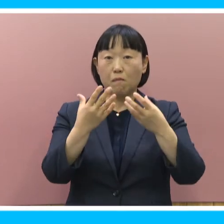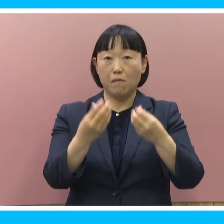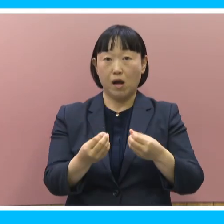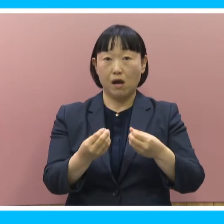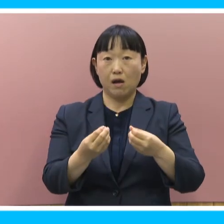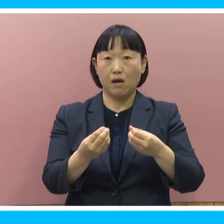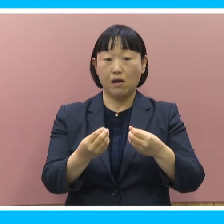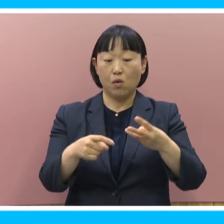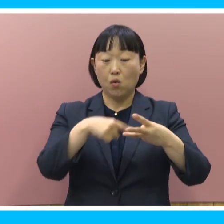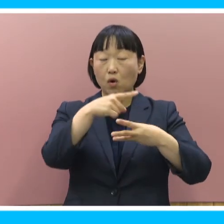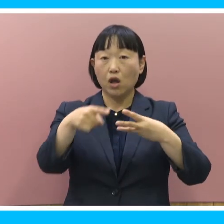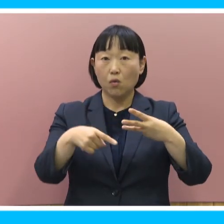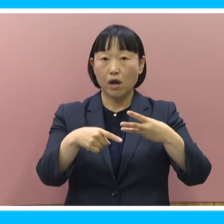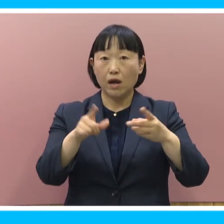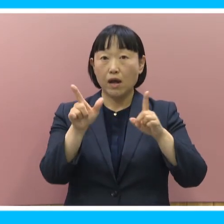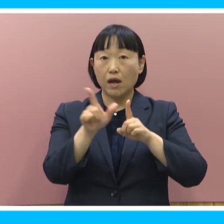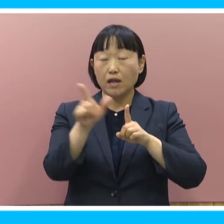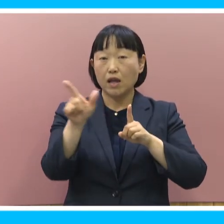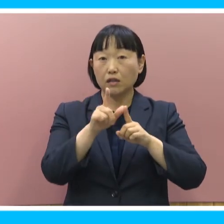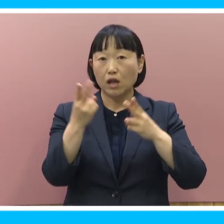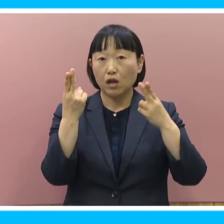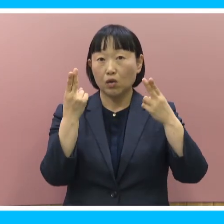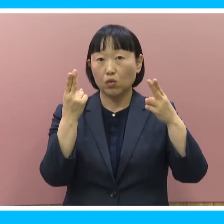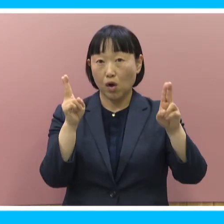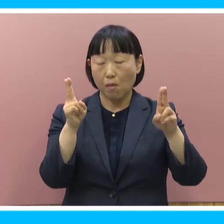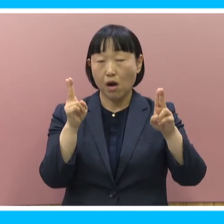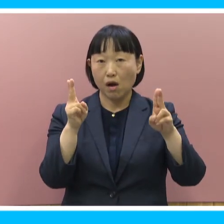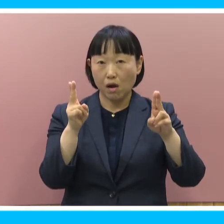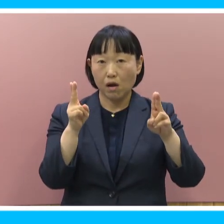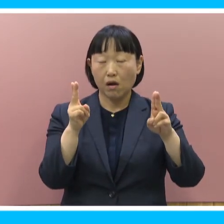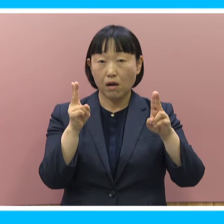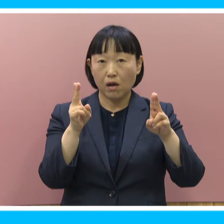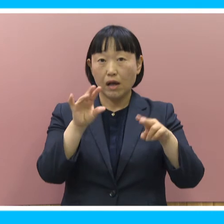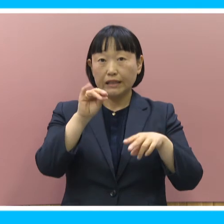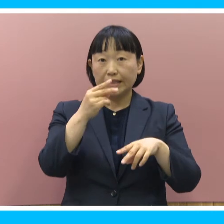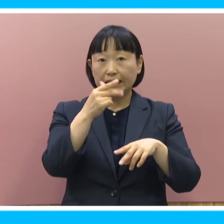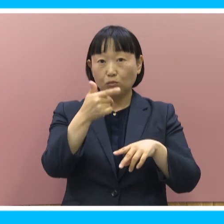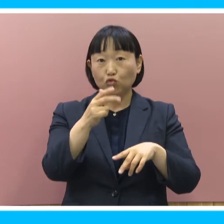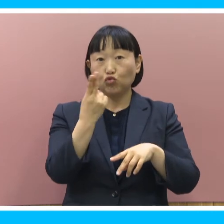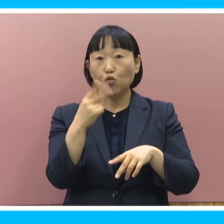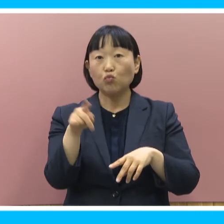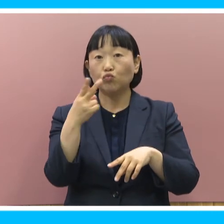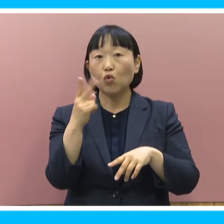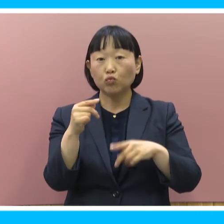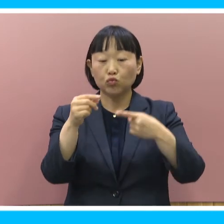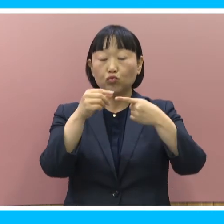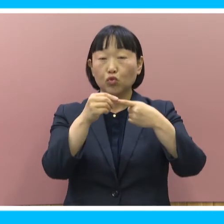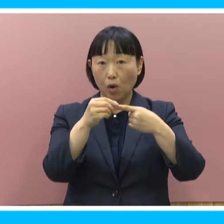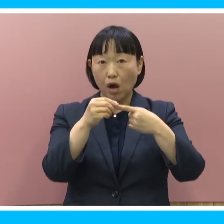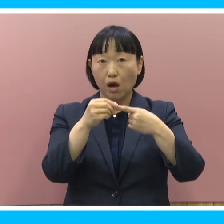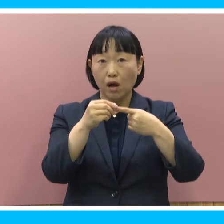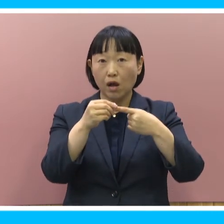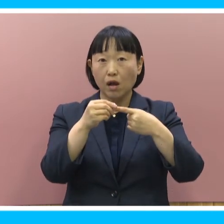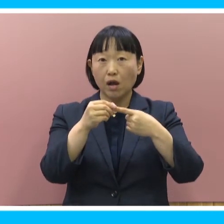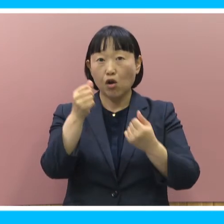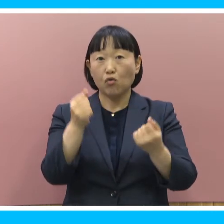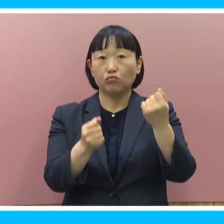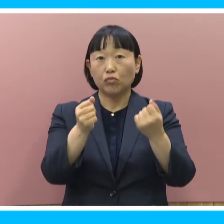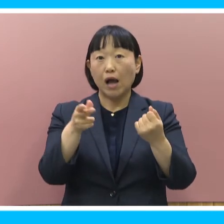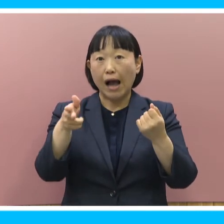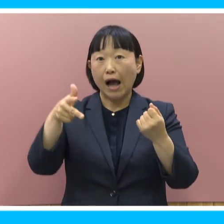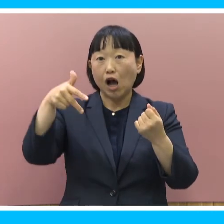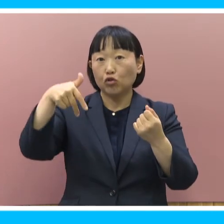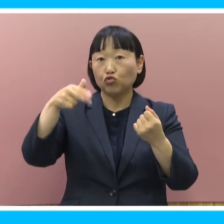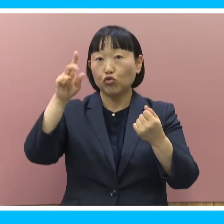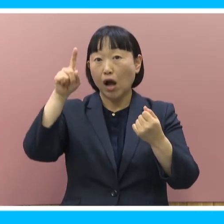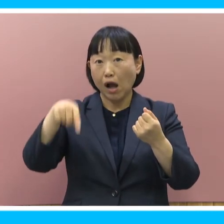しました。これらは NHK 連続テレビ小説ちむどんどんのロゴデザインや鈴木、ハ